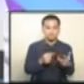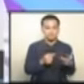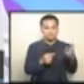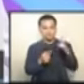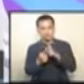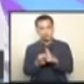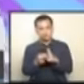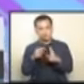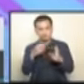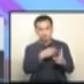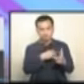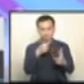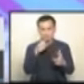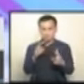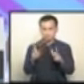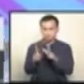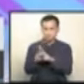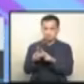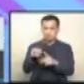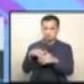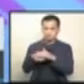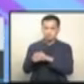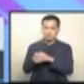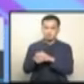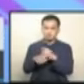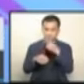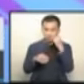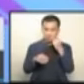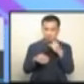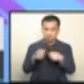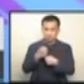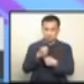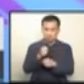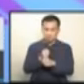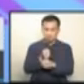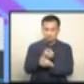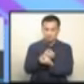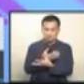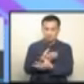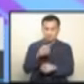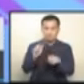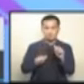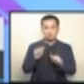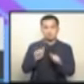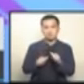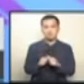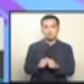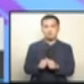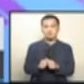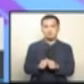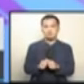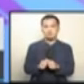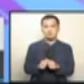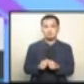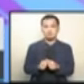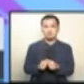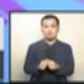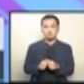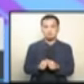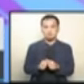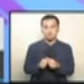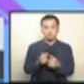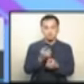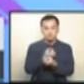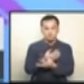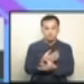itong mga pulis at sabi sa kanya, papasukin mo kami dahil gagawa kami ng bomb assessment. Okay?